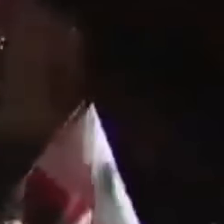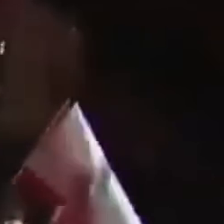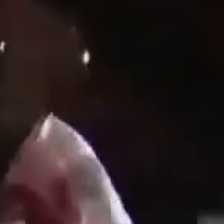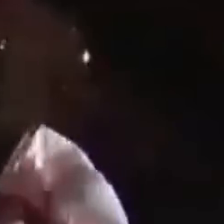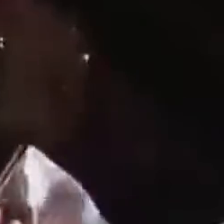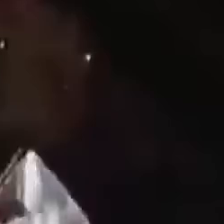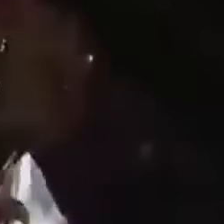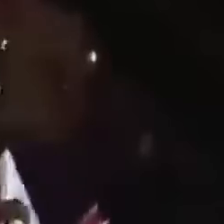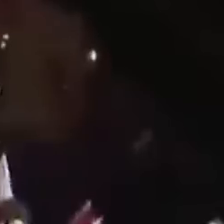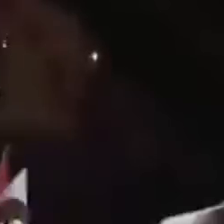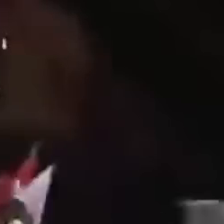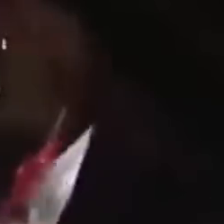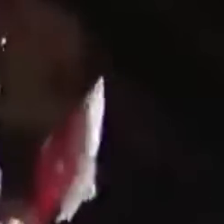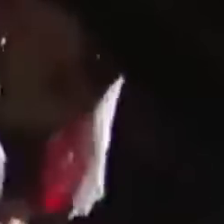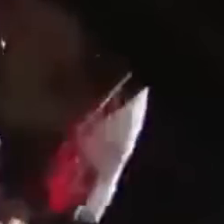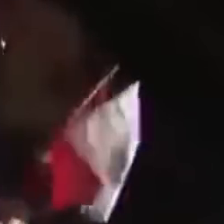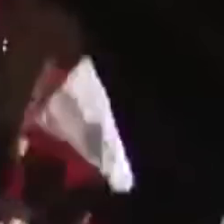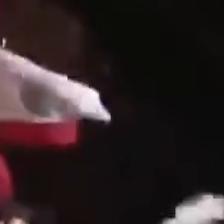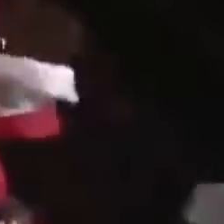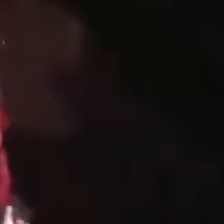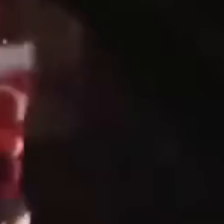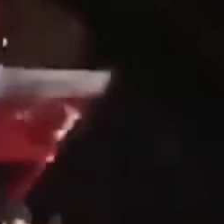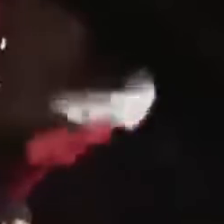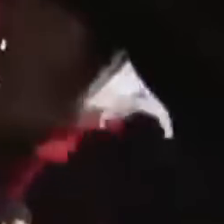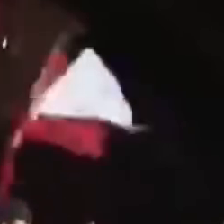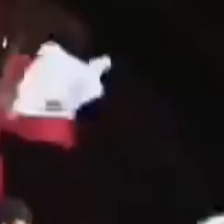Bin bir direkli haricinde